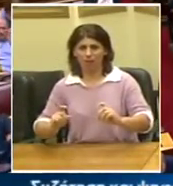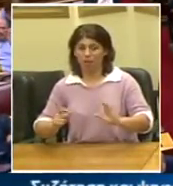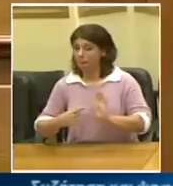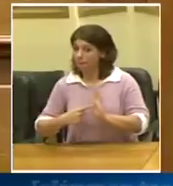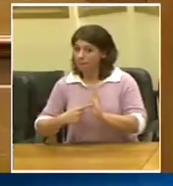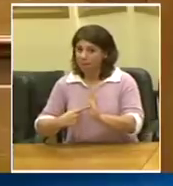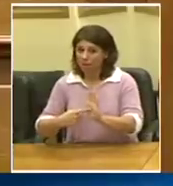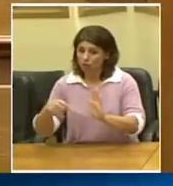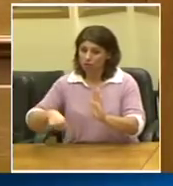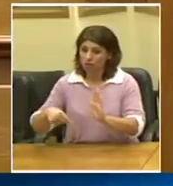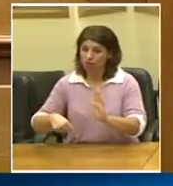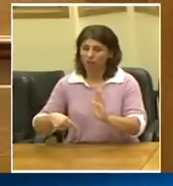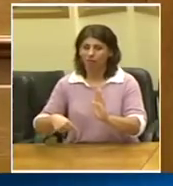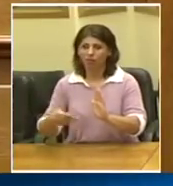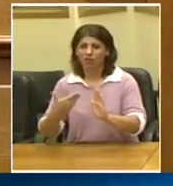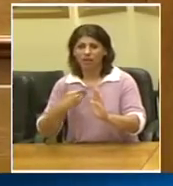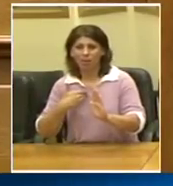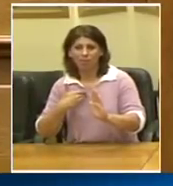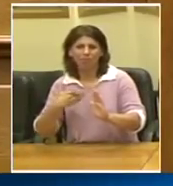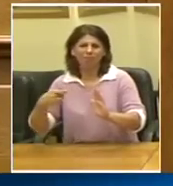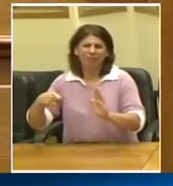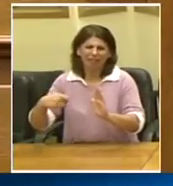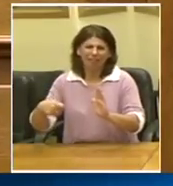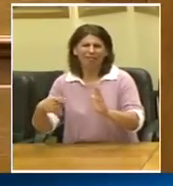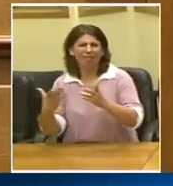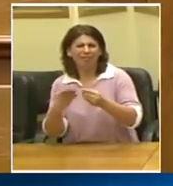παρουσιάστηκε εδώ ως δικολάβος. Εν πάση περιπτώσει,